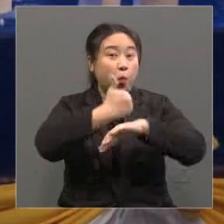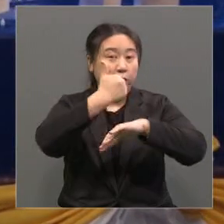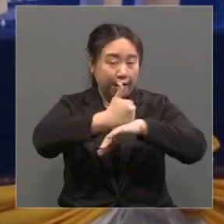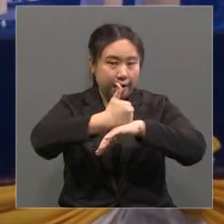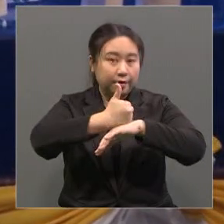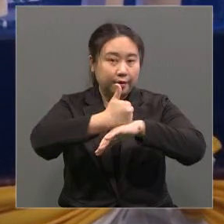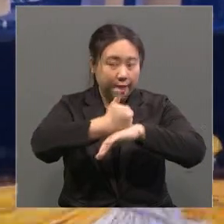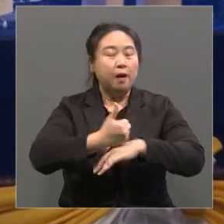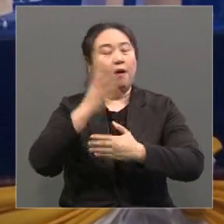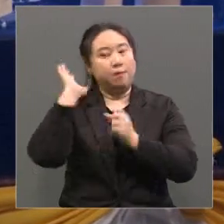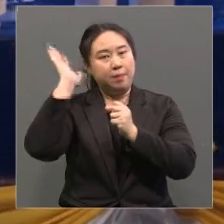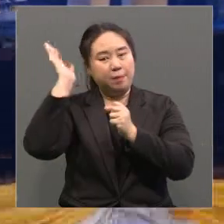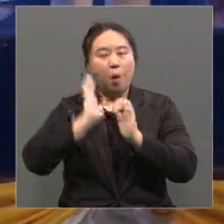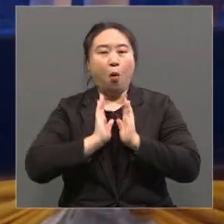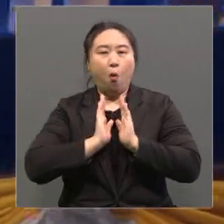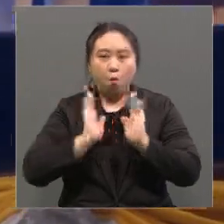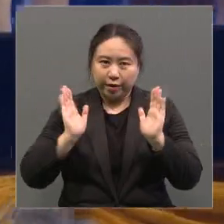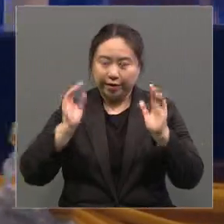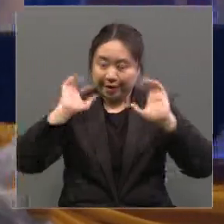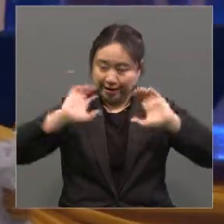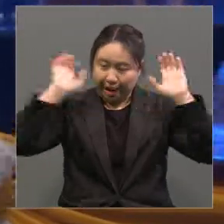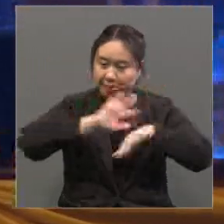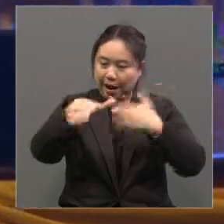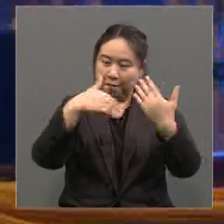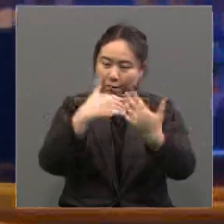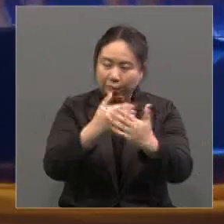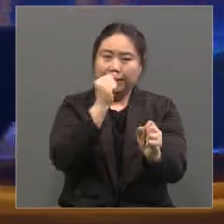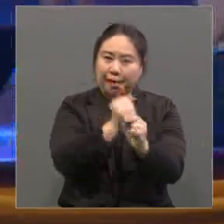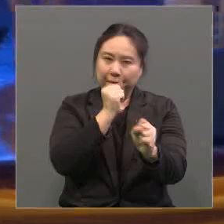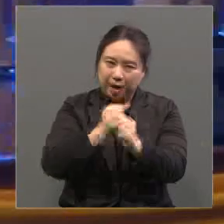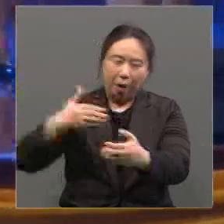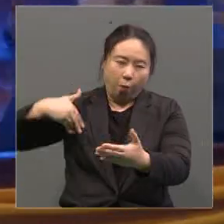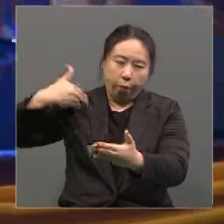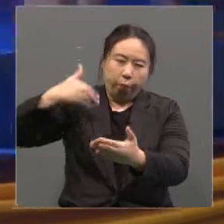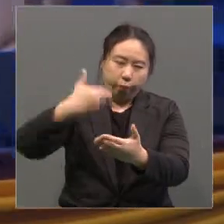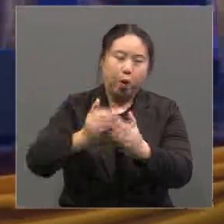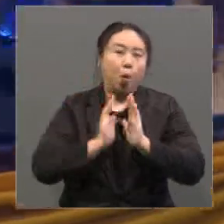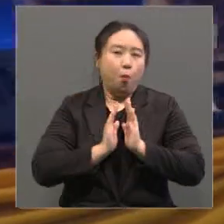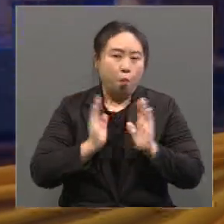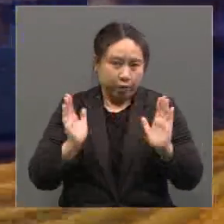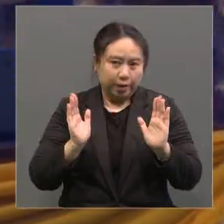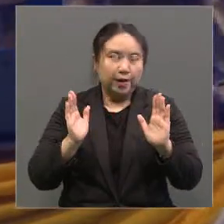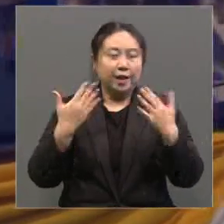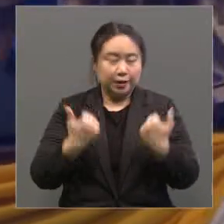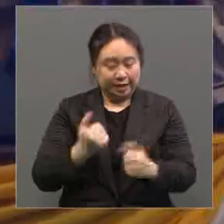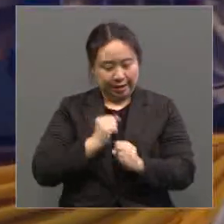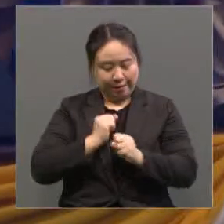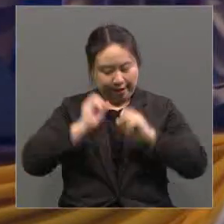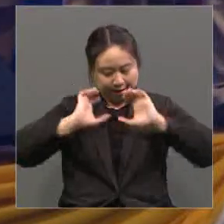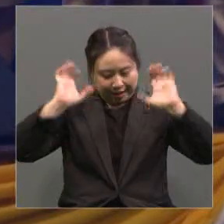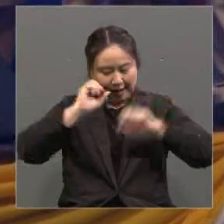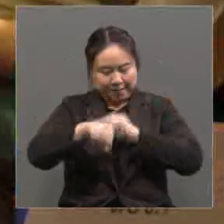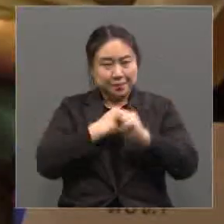คะก็กล่าวขอบคุณข้าราชการทุกคนนะคะที่ร่วมกันทำงานมาอย่างต่อเนื่องแล้วก็บอกว่าตลอดการรับราชการม